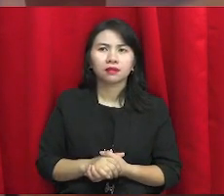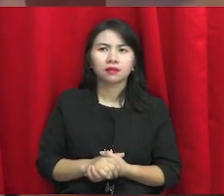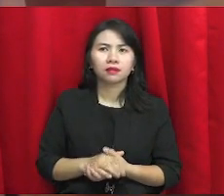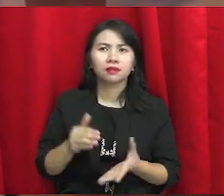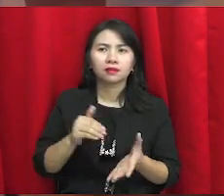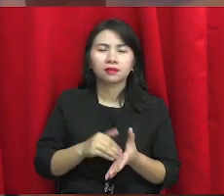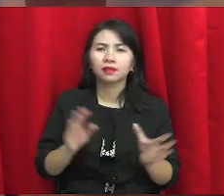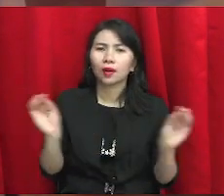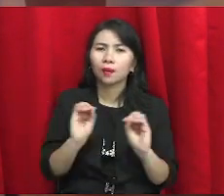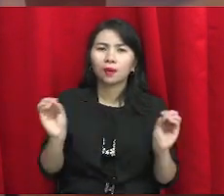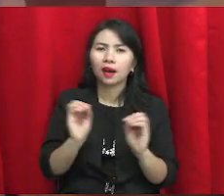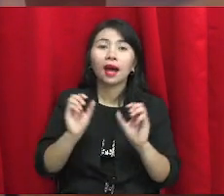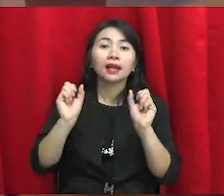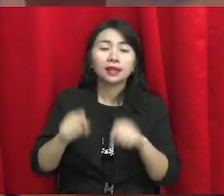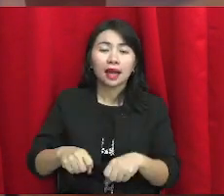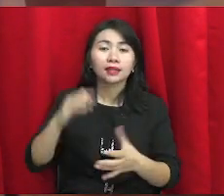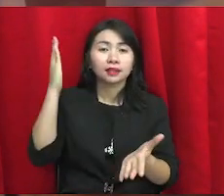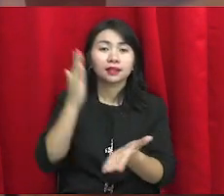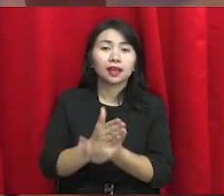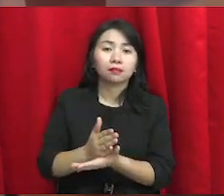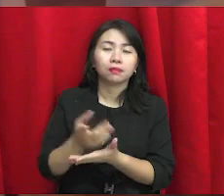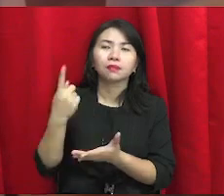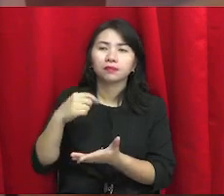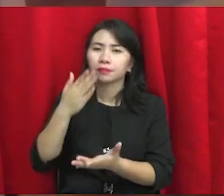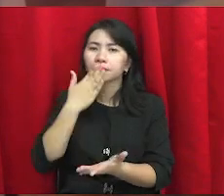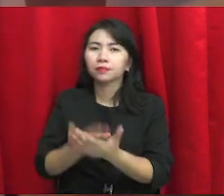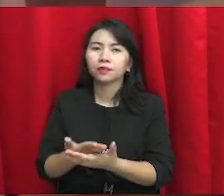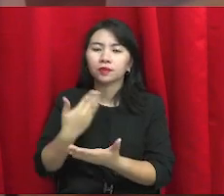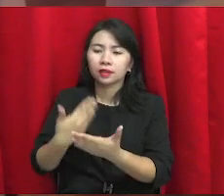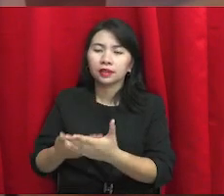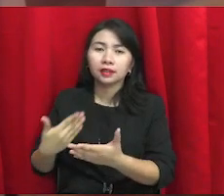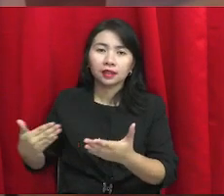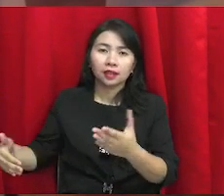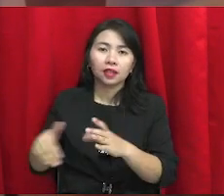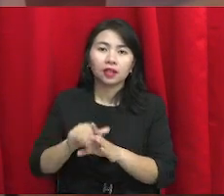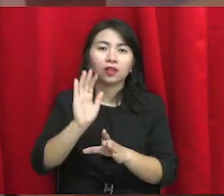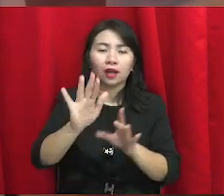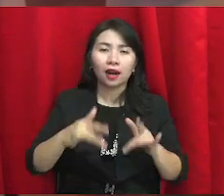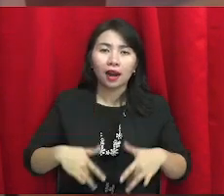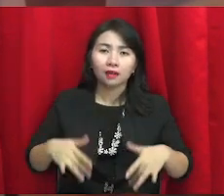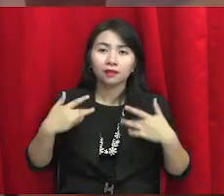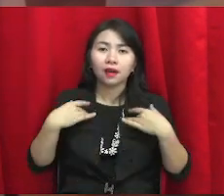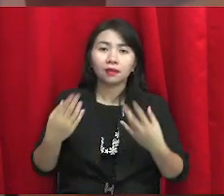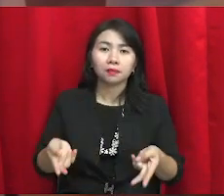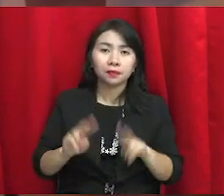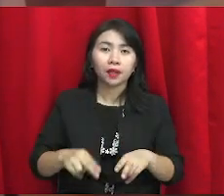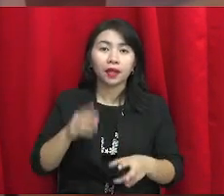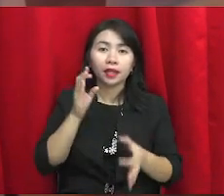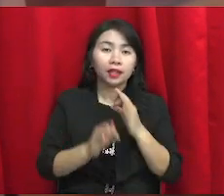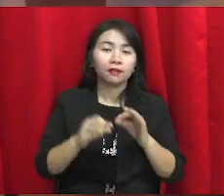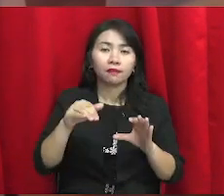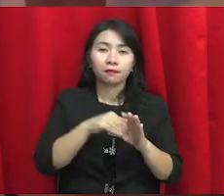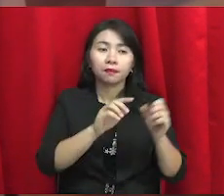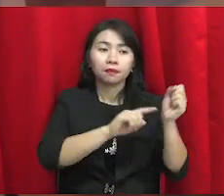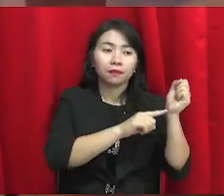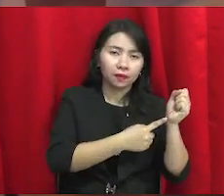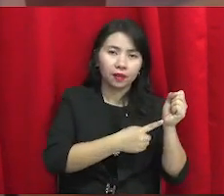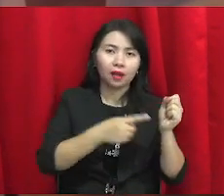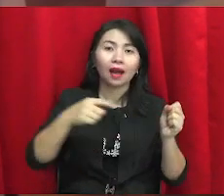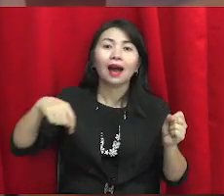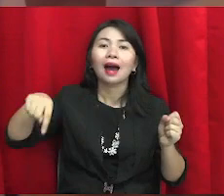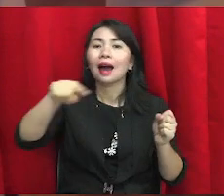walang makakapigil sa magandang mangyayari sa buhay nating mga kabataan kung sa simula pa lang, isusunod na